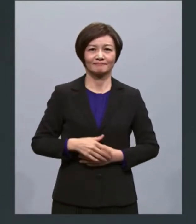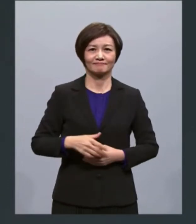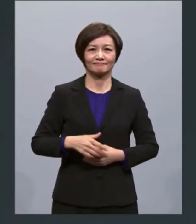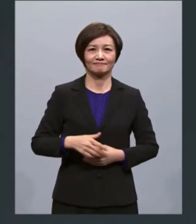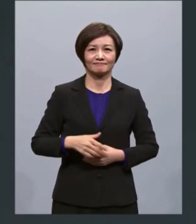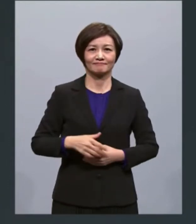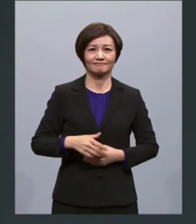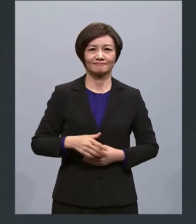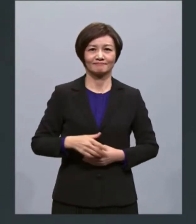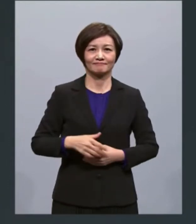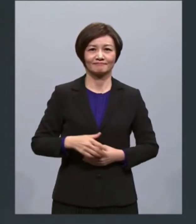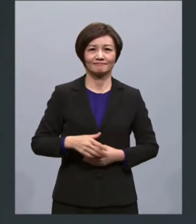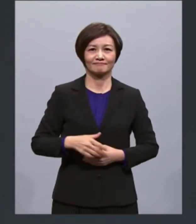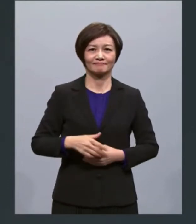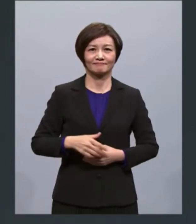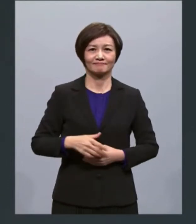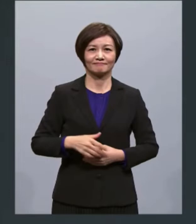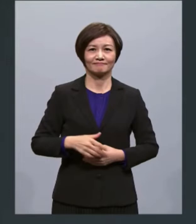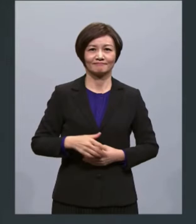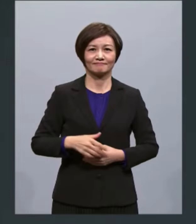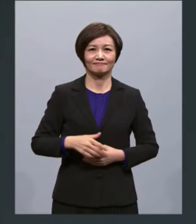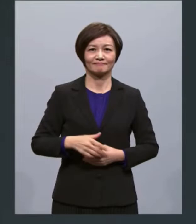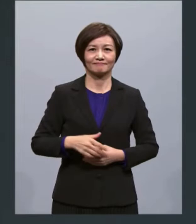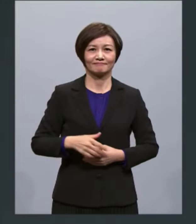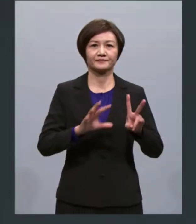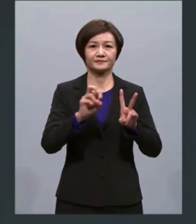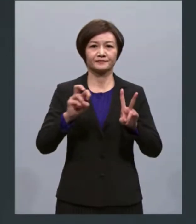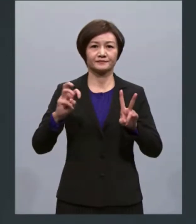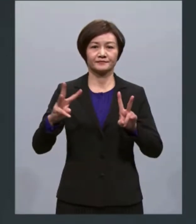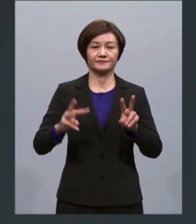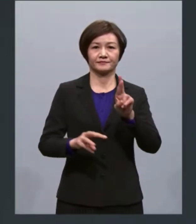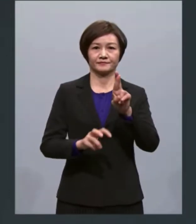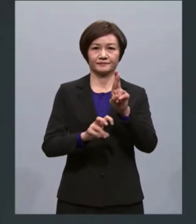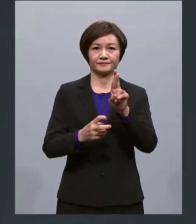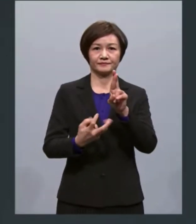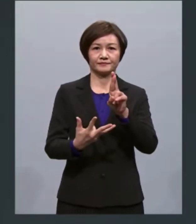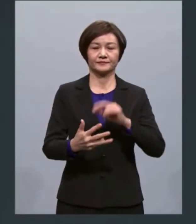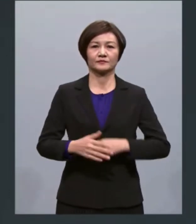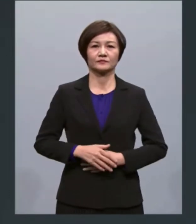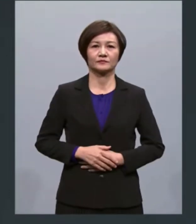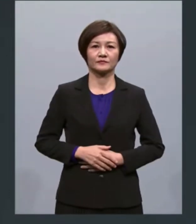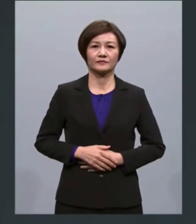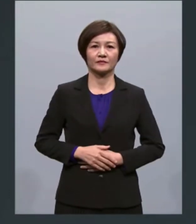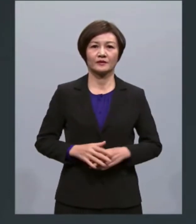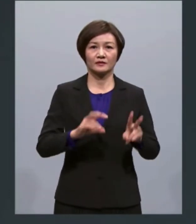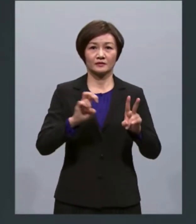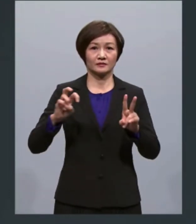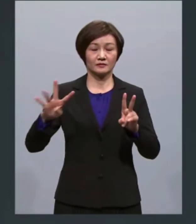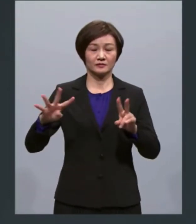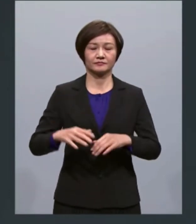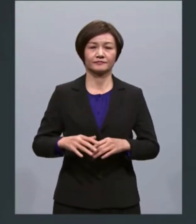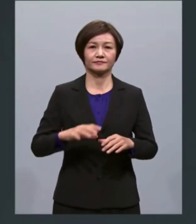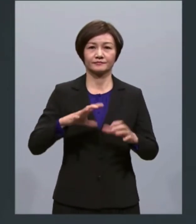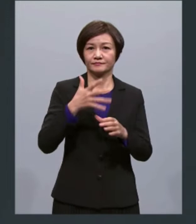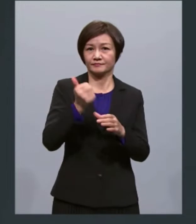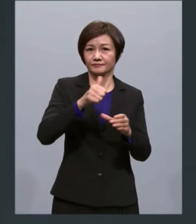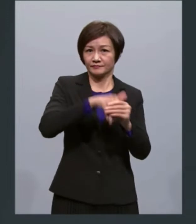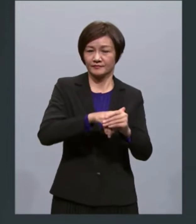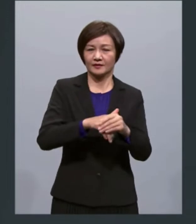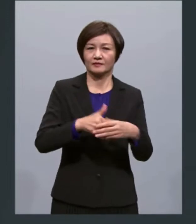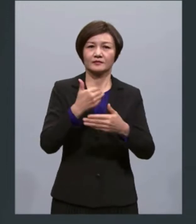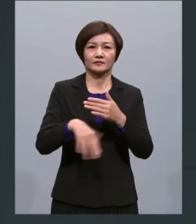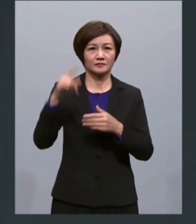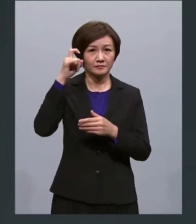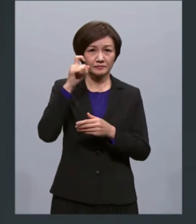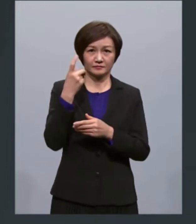油，继续。好，今天是2023年12月28日。 离2024的总统大选只剩下16